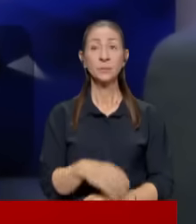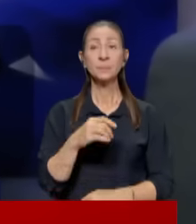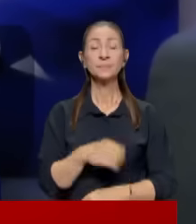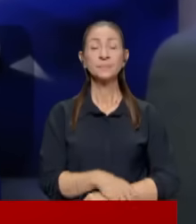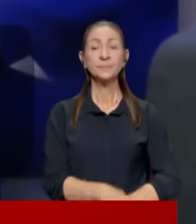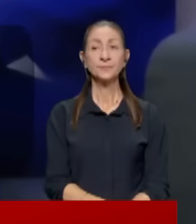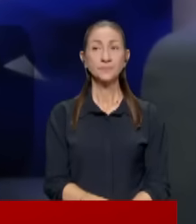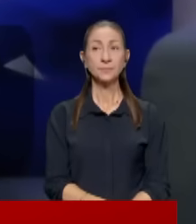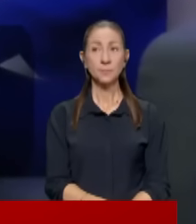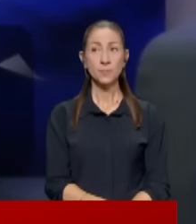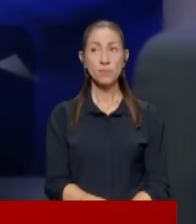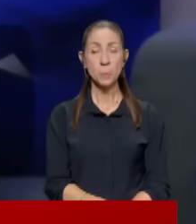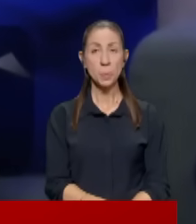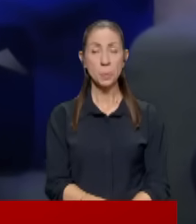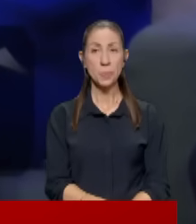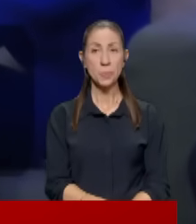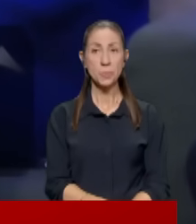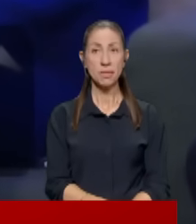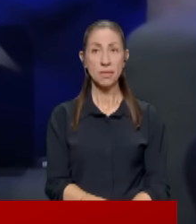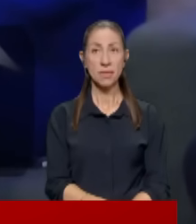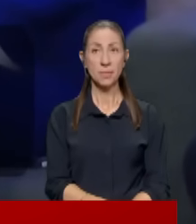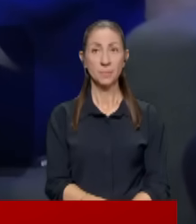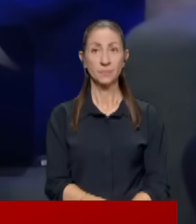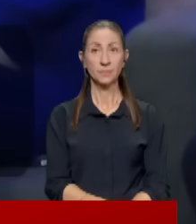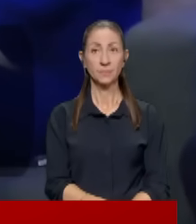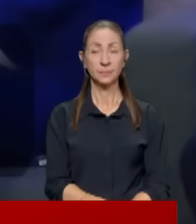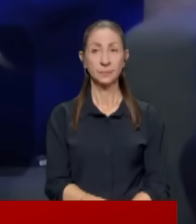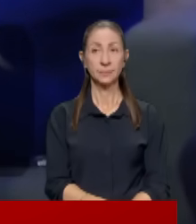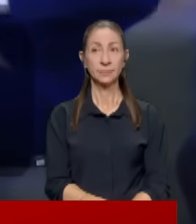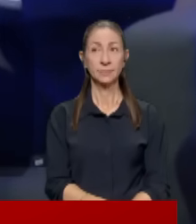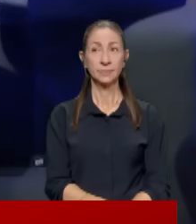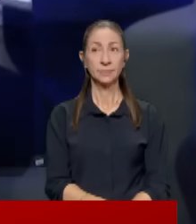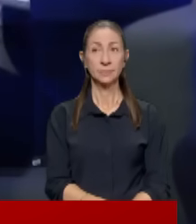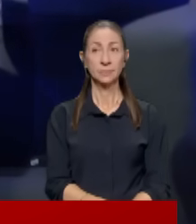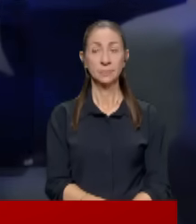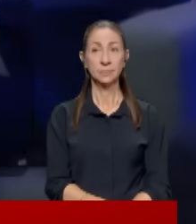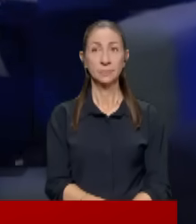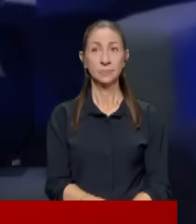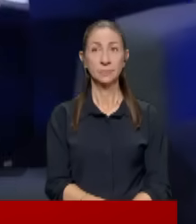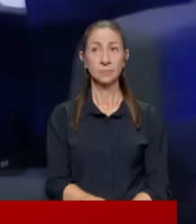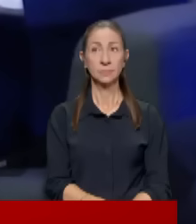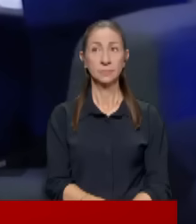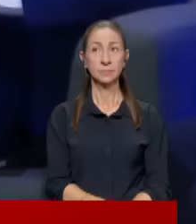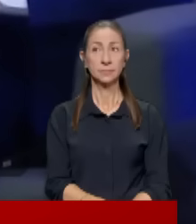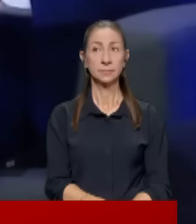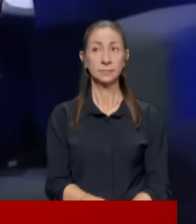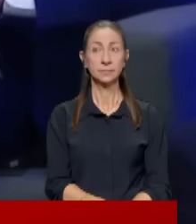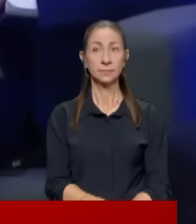Bundan önceki buluşmalarımız adeta ısınma turları gibiydi. Ama şimdi yeni bir